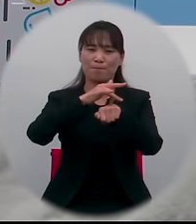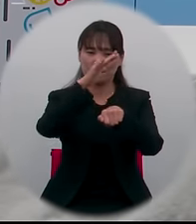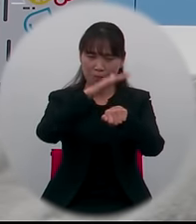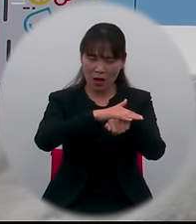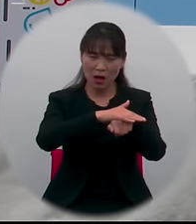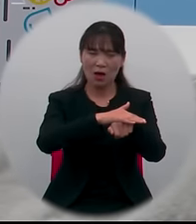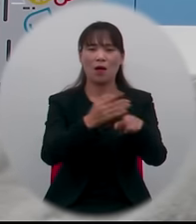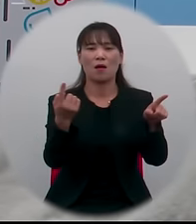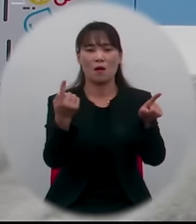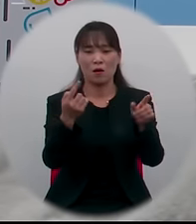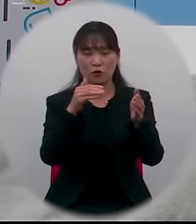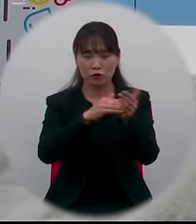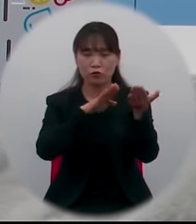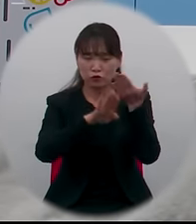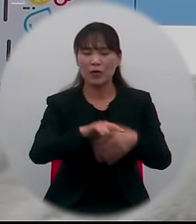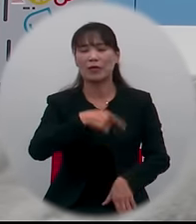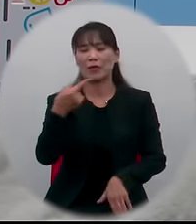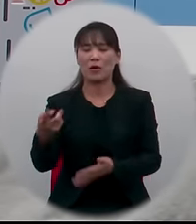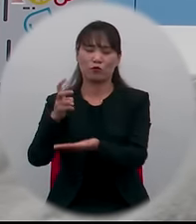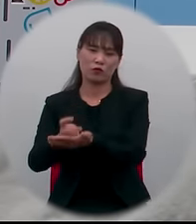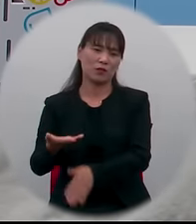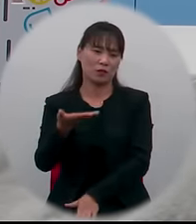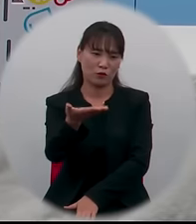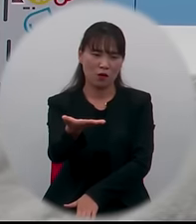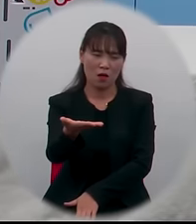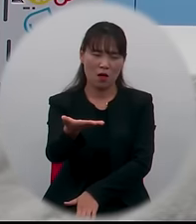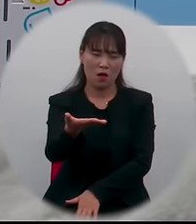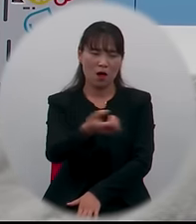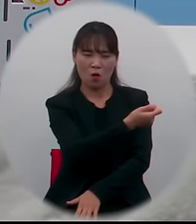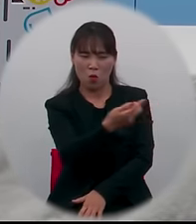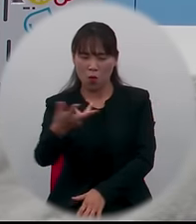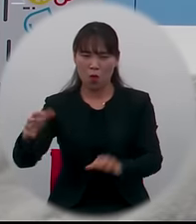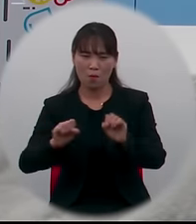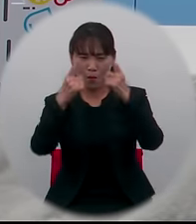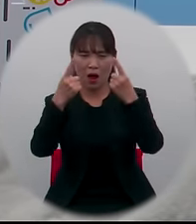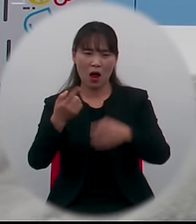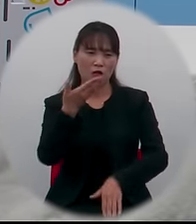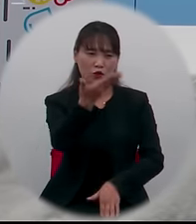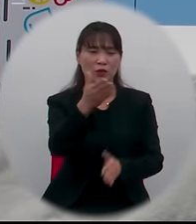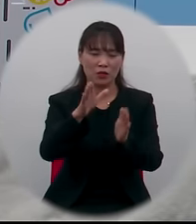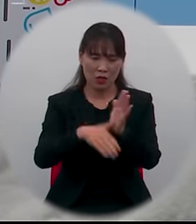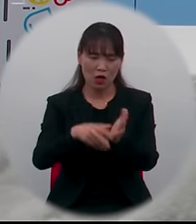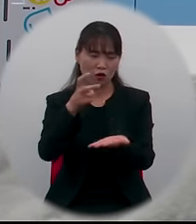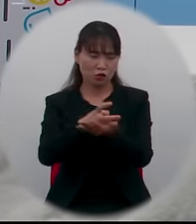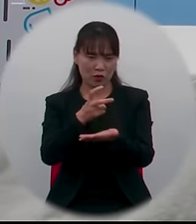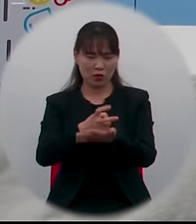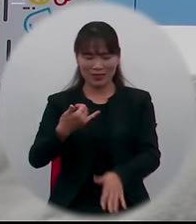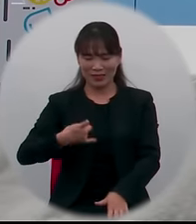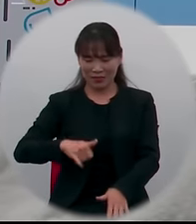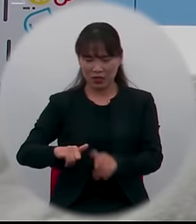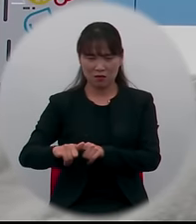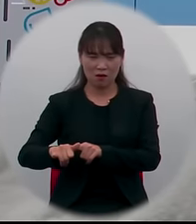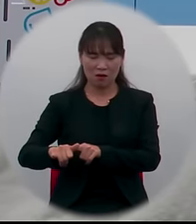다음에 그다음 규칙을 제시하시는 걸로 가셔야 돼요 한꺼번에 제시하셨습니다 때 그 규칙은 자녀들에게